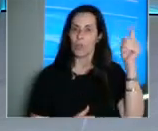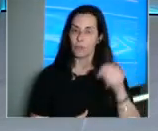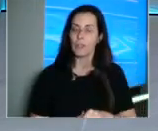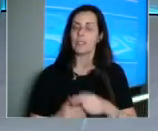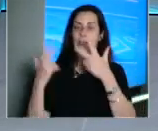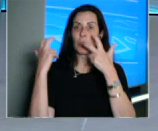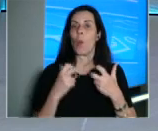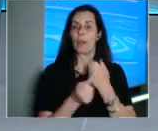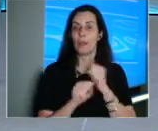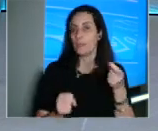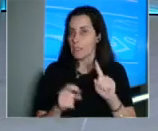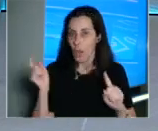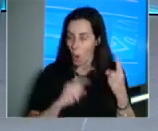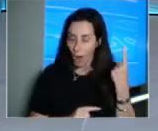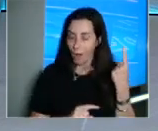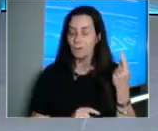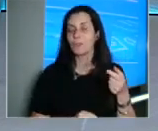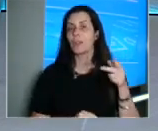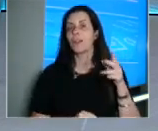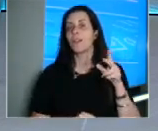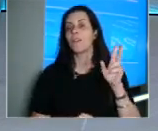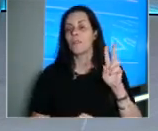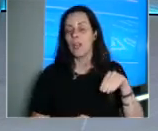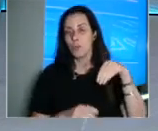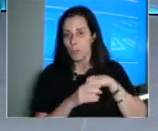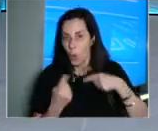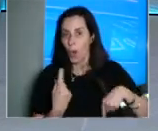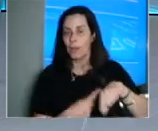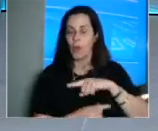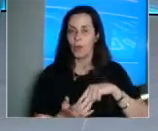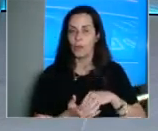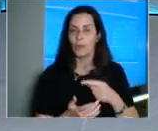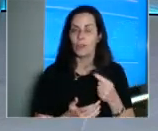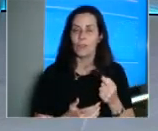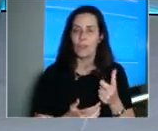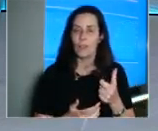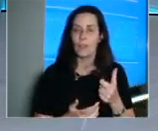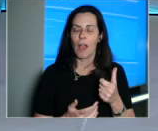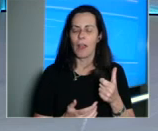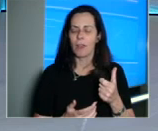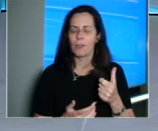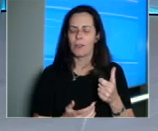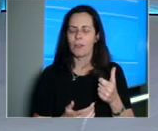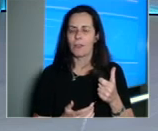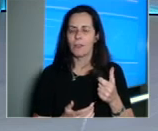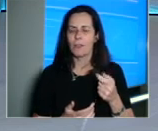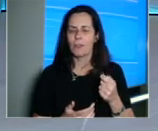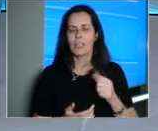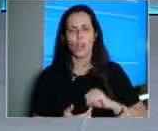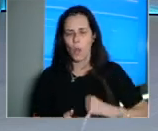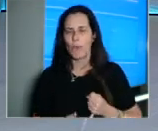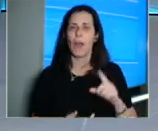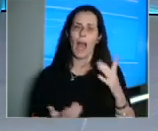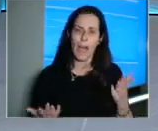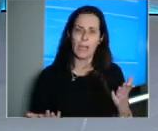ציפינו לגאולה, וזה לא קורה. ויש מתוכנו מי ש... אתה יודע, קצת נחלש, קצת כואב,